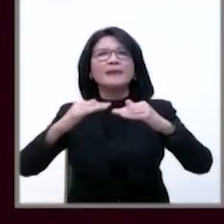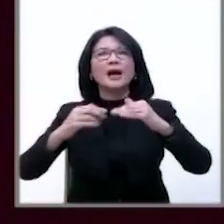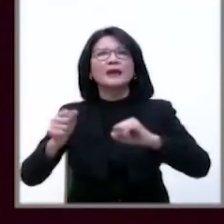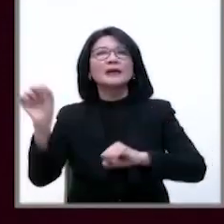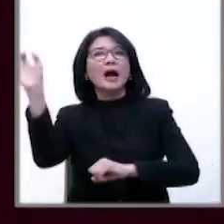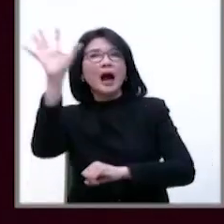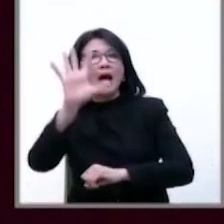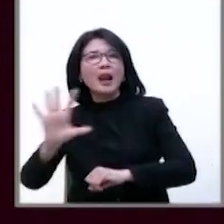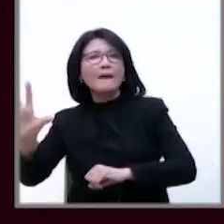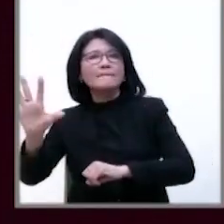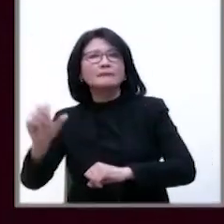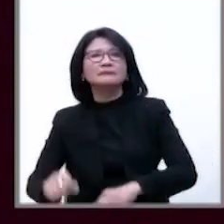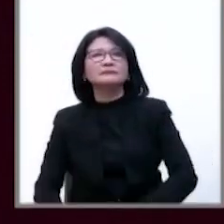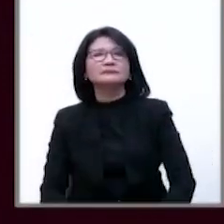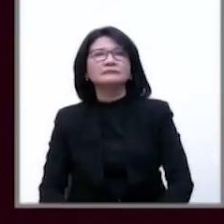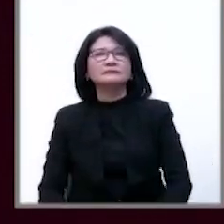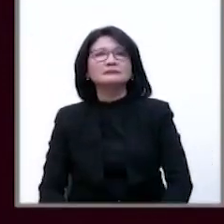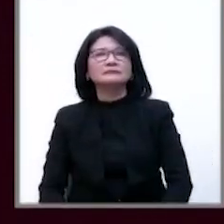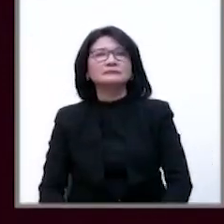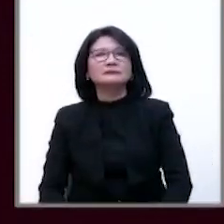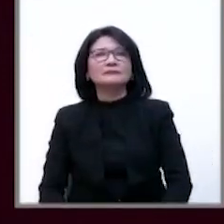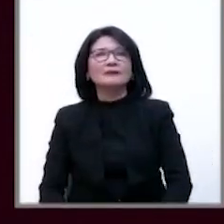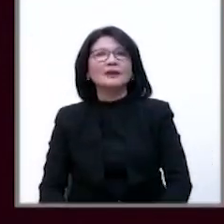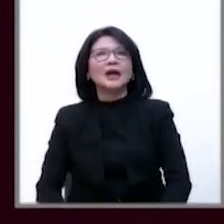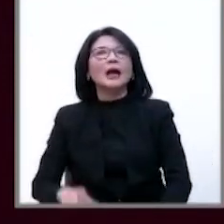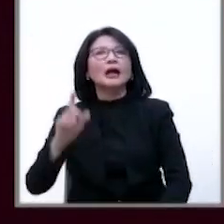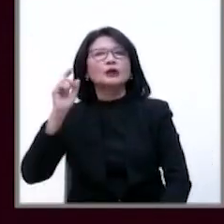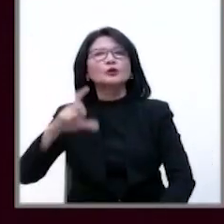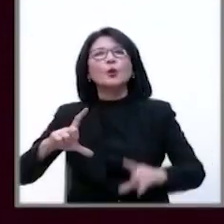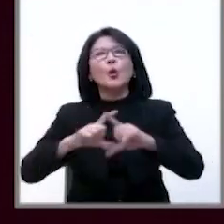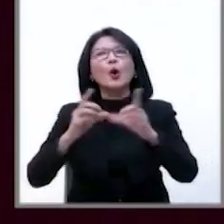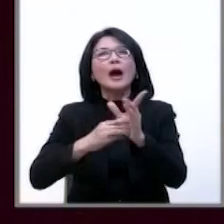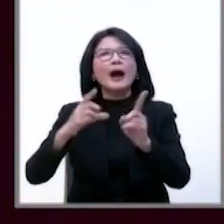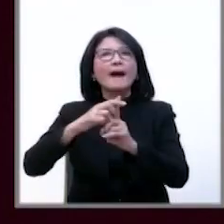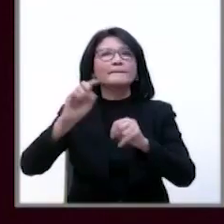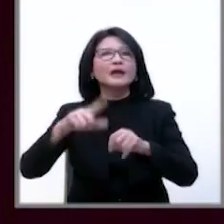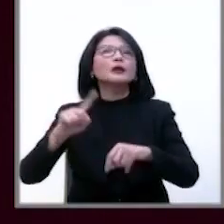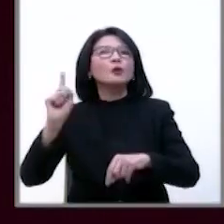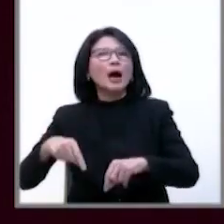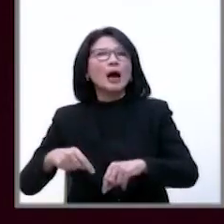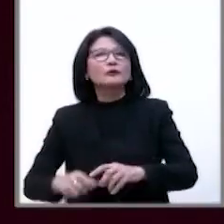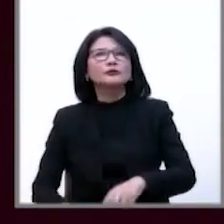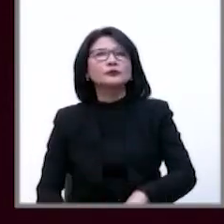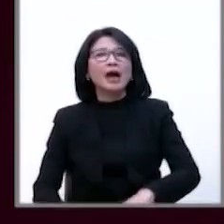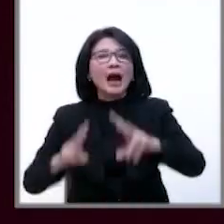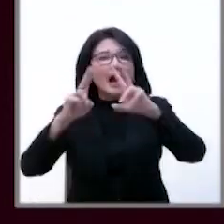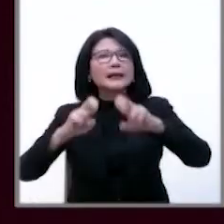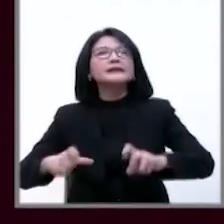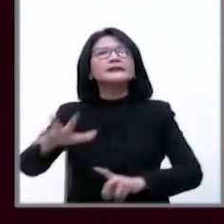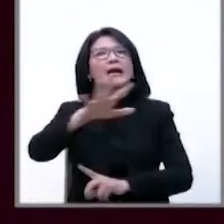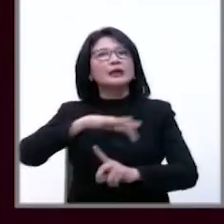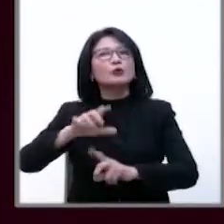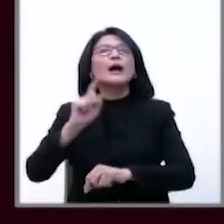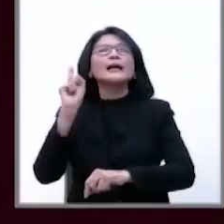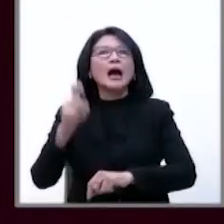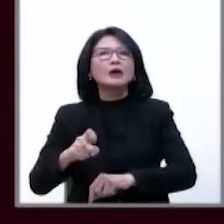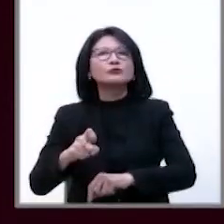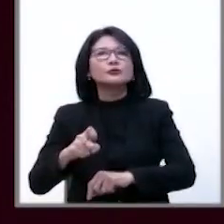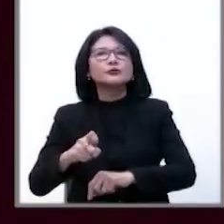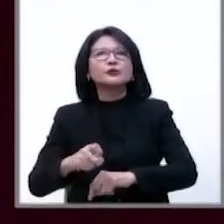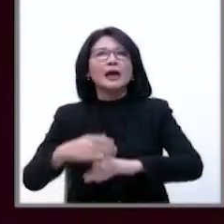alam dalam pelaksanaannya tentu AMDAL itu wajib analisa lingkungan juga wajib